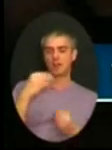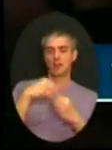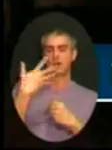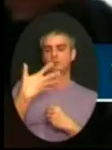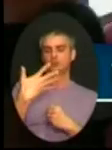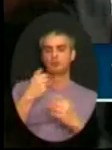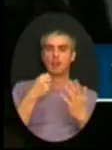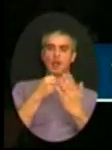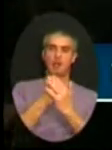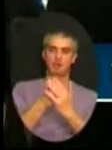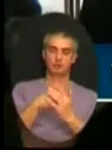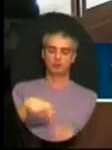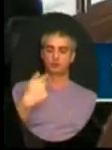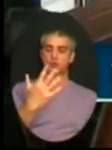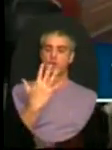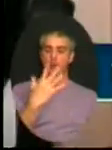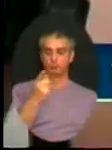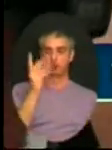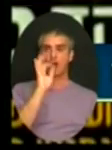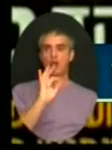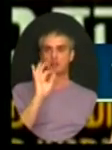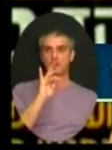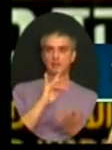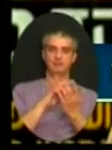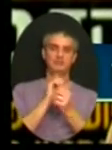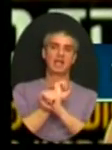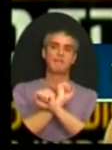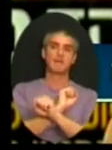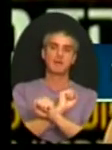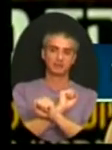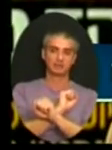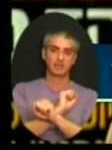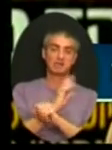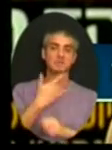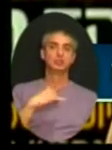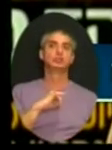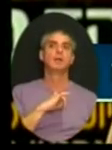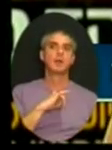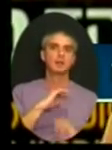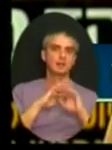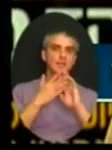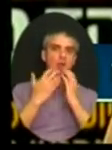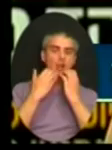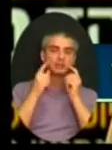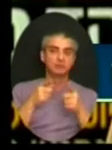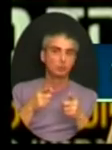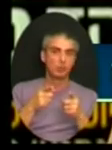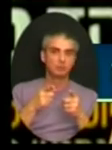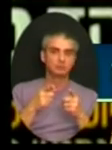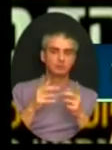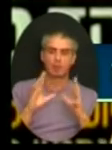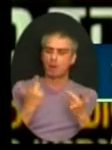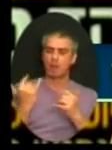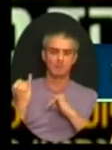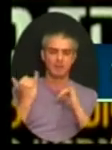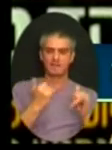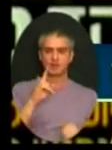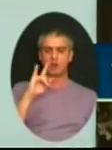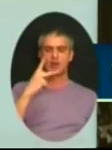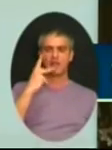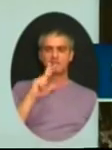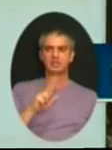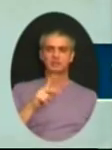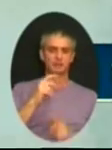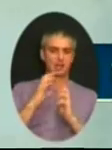משמע עד יום חמישי הוא עדיין יהיה נתון במעצר. מה שמעניין בסיפור הזה, זה שלמה הביאו את חפץ